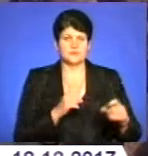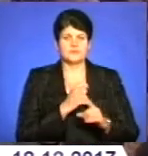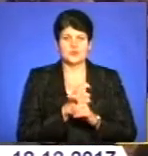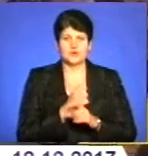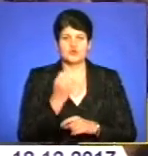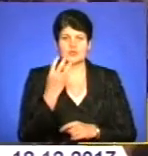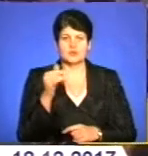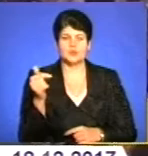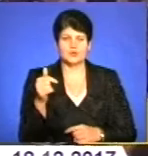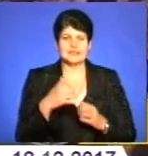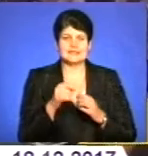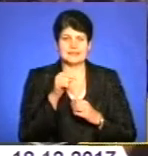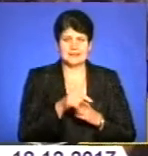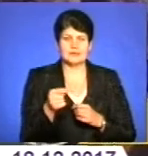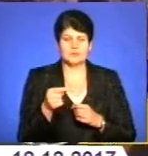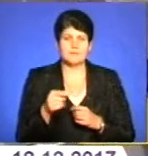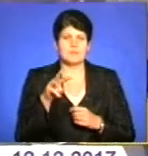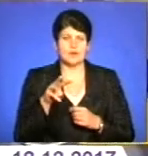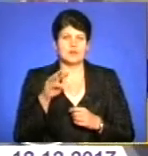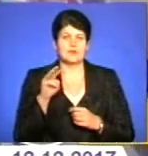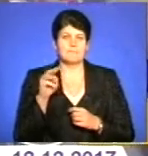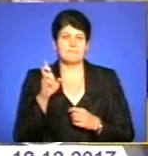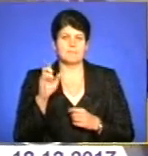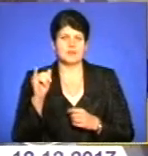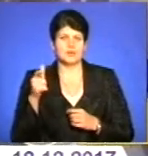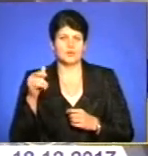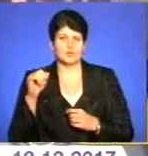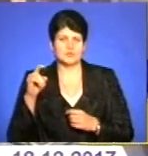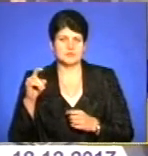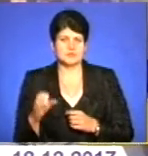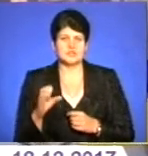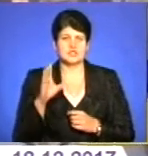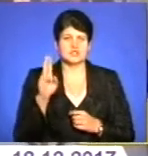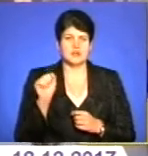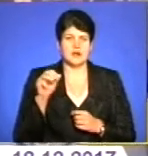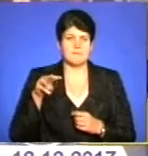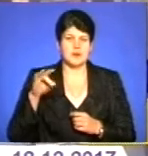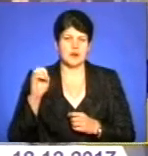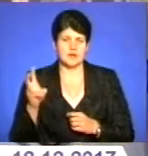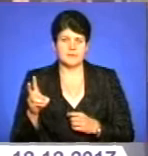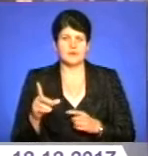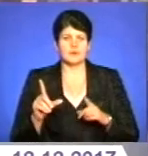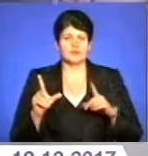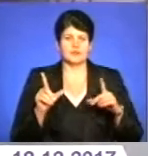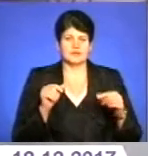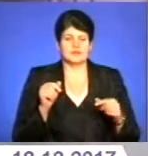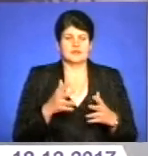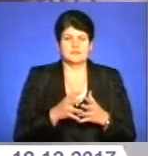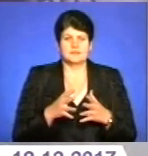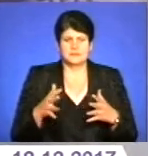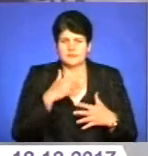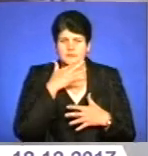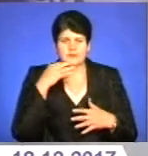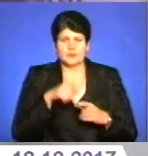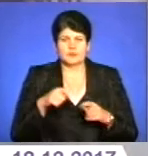14 грудня. Серед них тернополяни Микола Бігус та Оксана Шамрик. Скаути подолали понад 1600 кілометрів в обидві сторони, аби